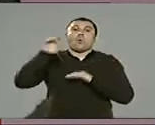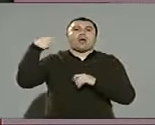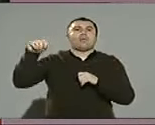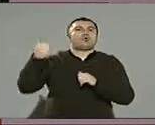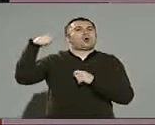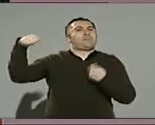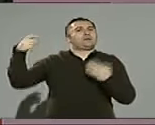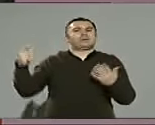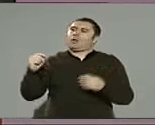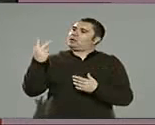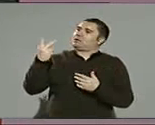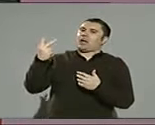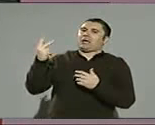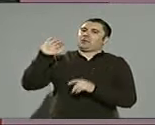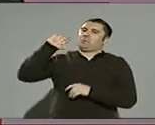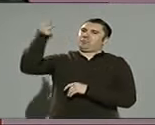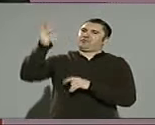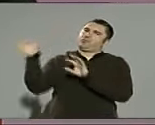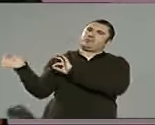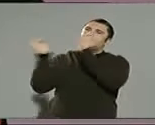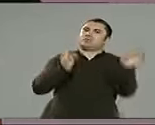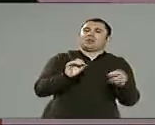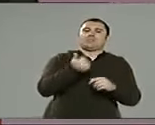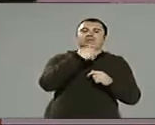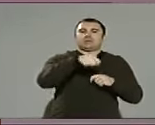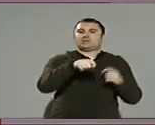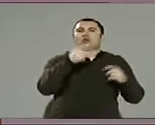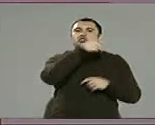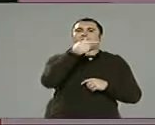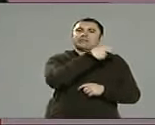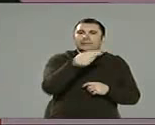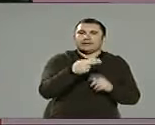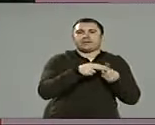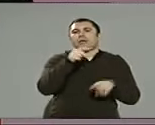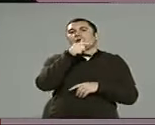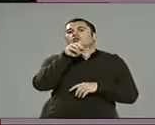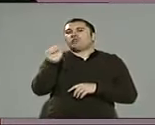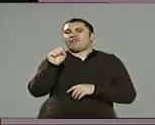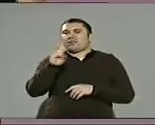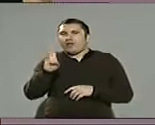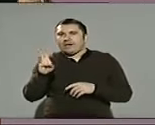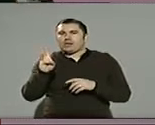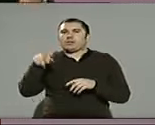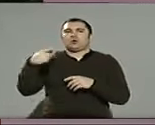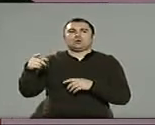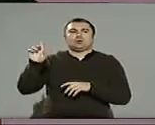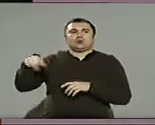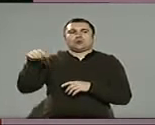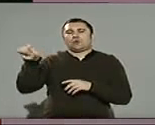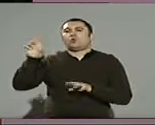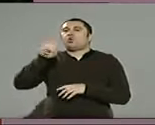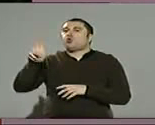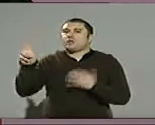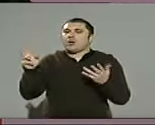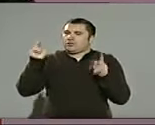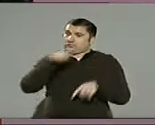erfolgreiche sozialdemokratische Ministerpräsidenten werden. Thorsten Albig, Stefan Weil und Christian Ode. Ihr seid die Richtigen, weil ihr